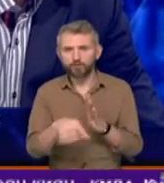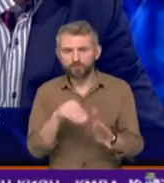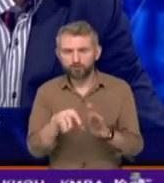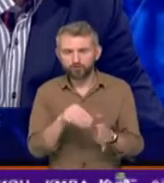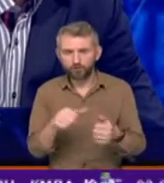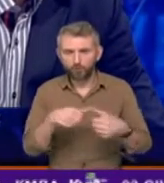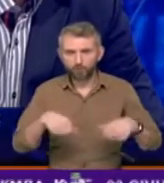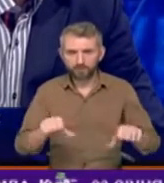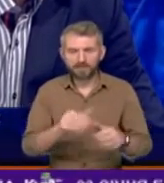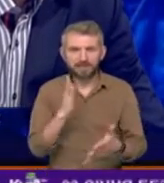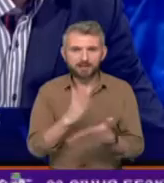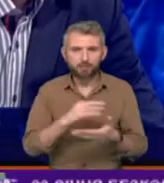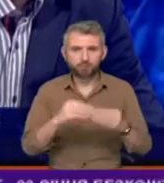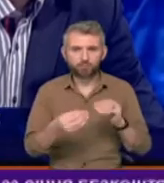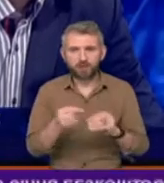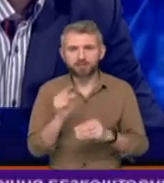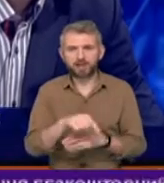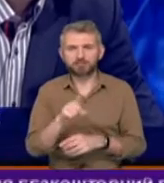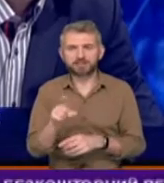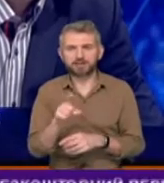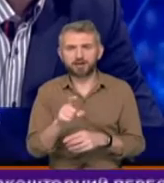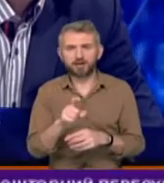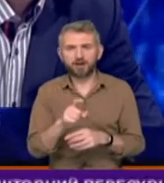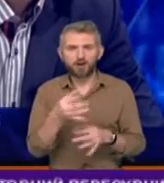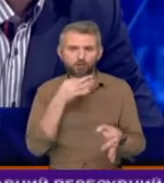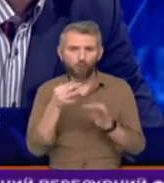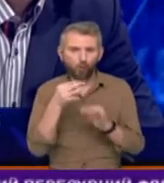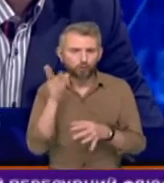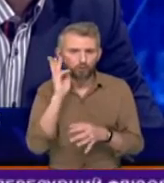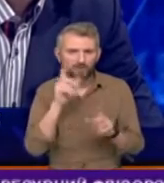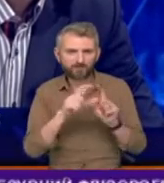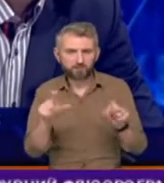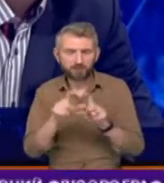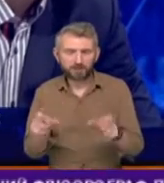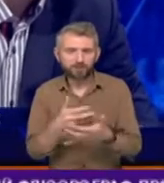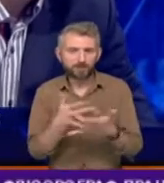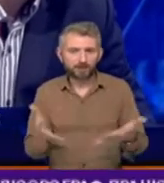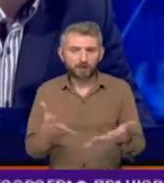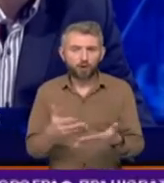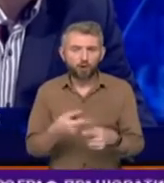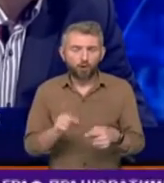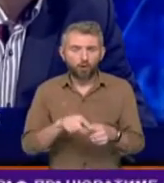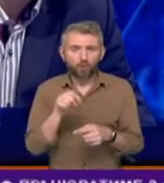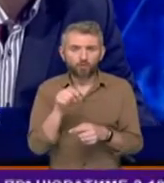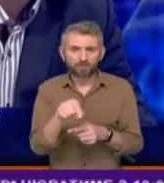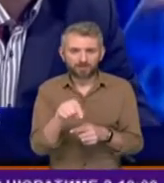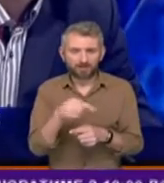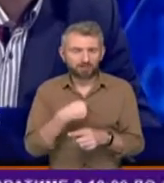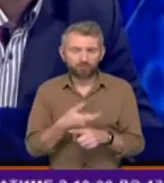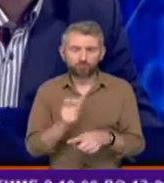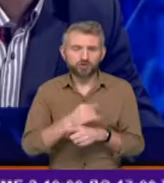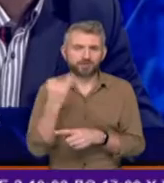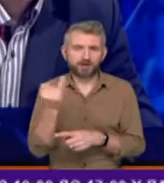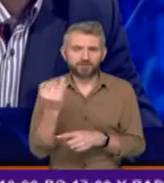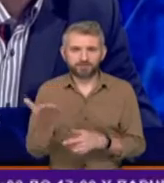комісії є проблеми там з консулятами і так далі, і так далі. Отже, оця от сентенція нас дуже цікавить, пане